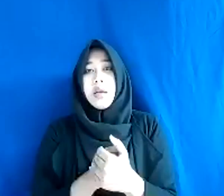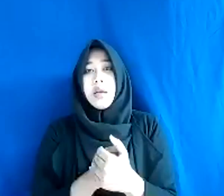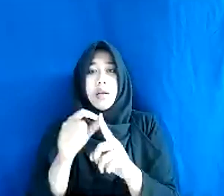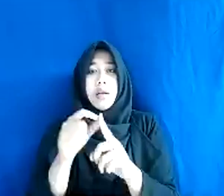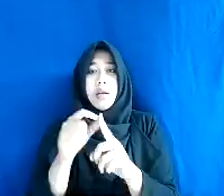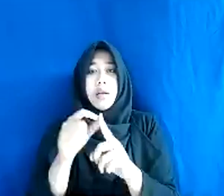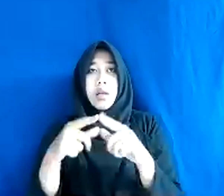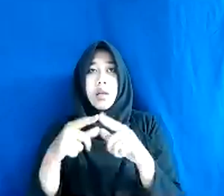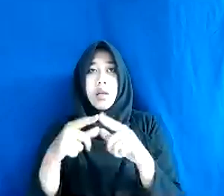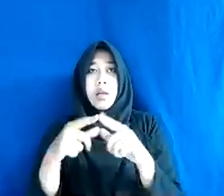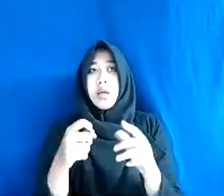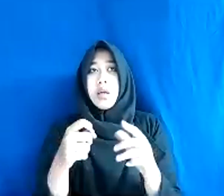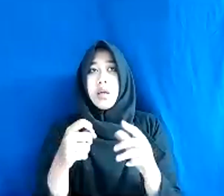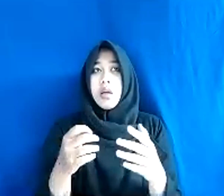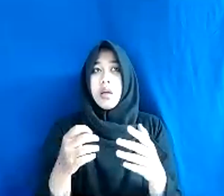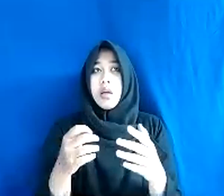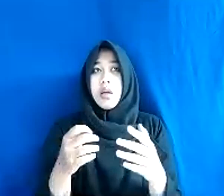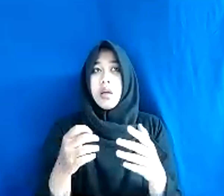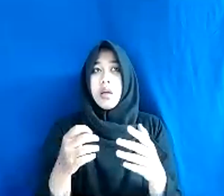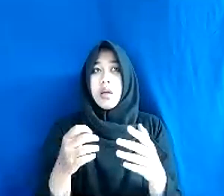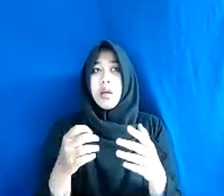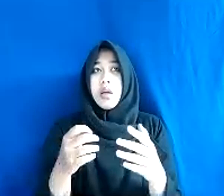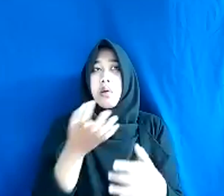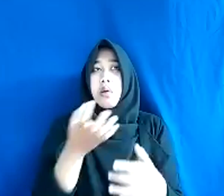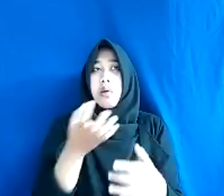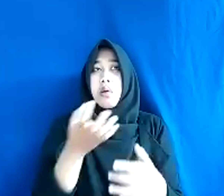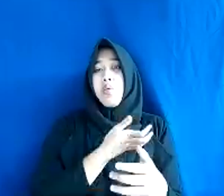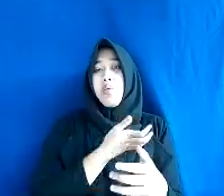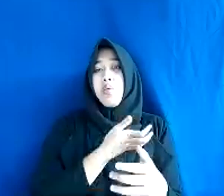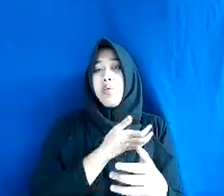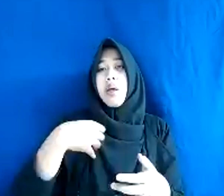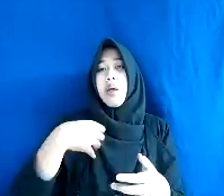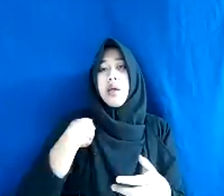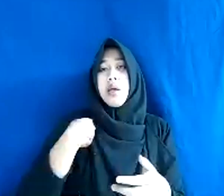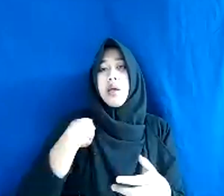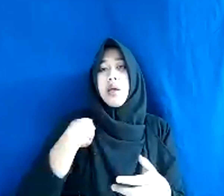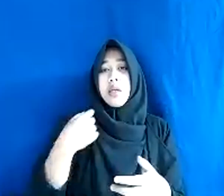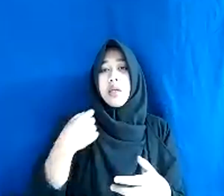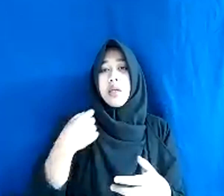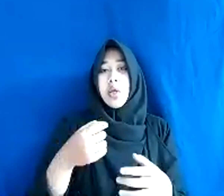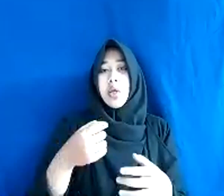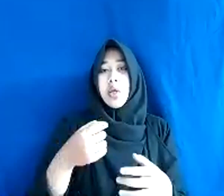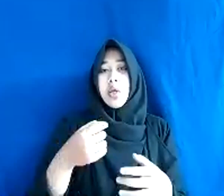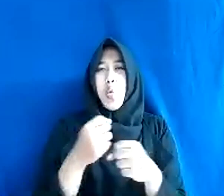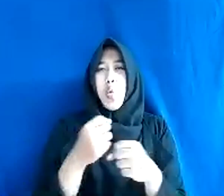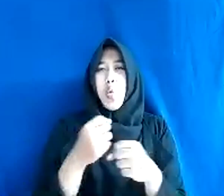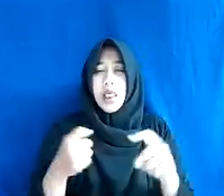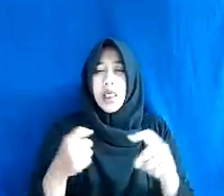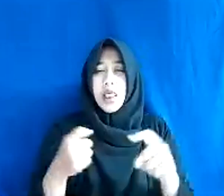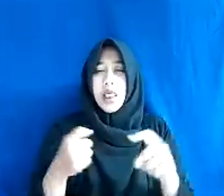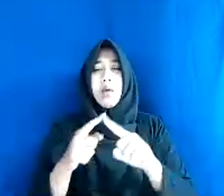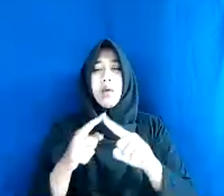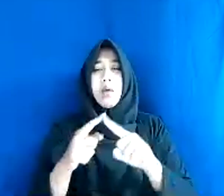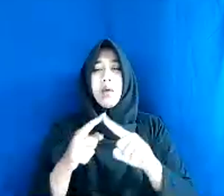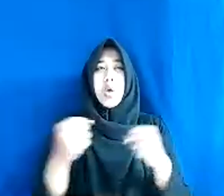dalam kekuasaan, tapi memang kekuasaan itu pada akhirnya ditopang oleh beberapa orang. Mimpinya,